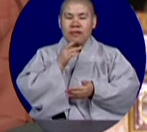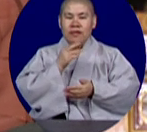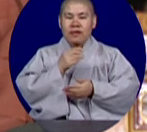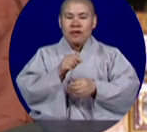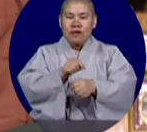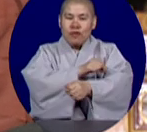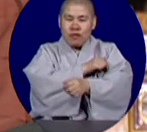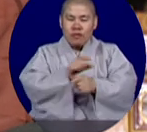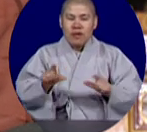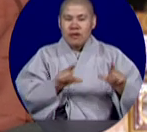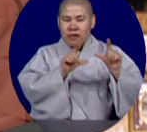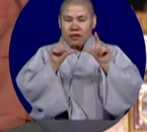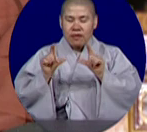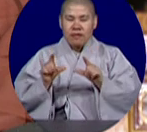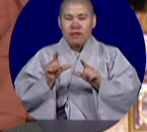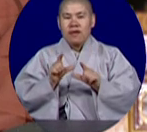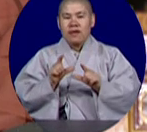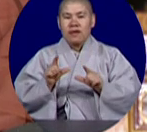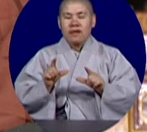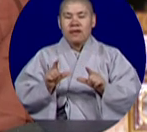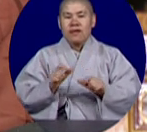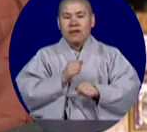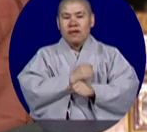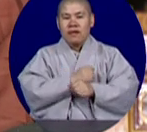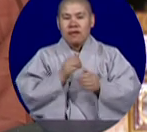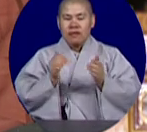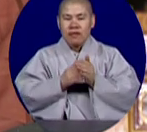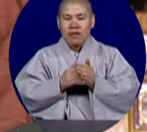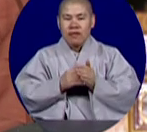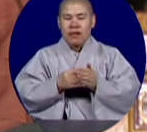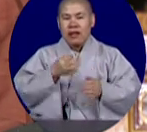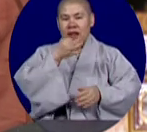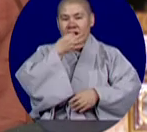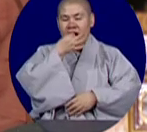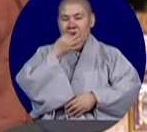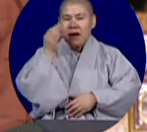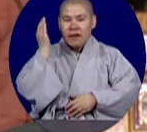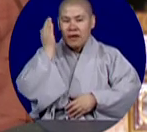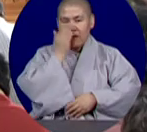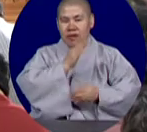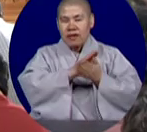탐욕을 충족시키려고 할 게 아니라 탐욕을 정화시켜버리자.